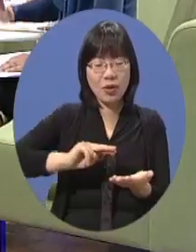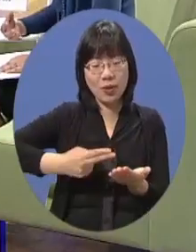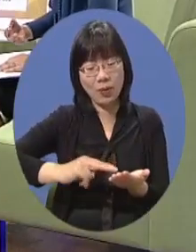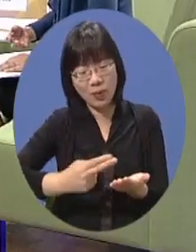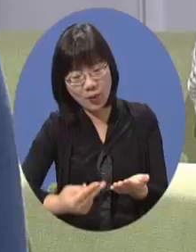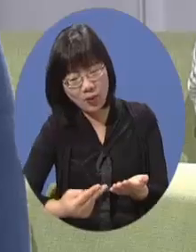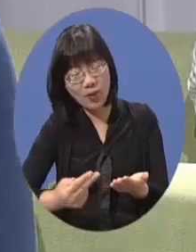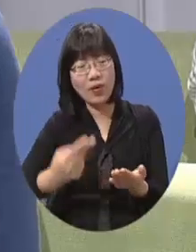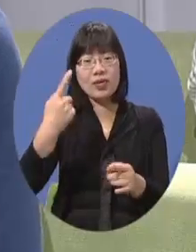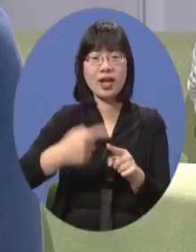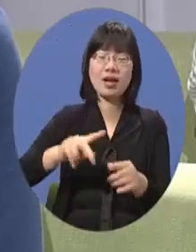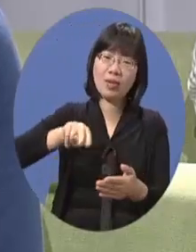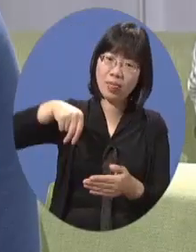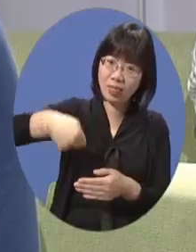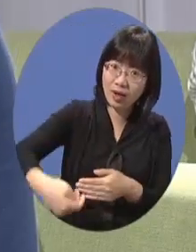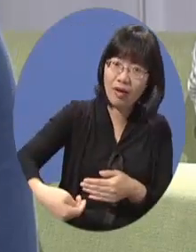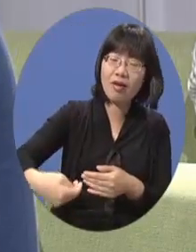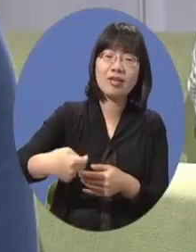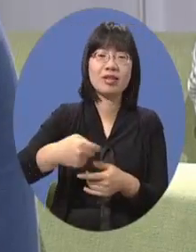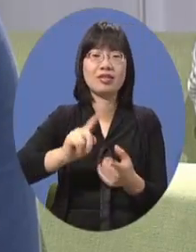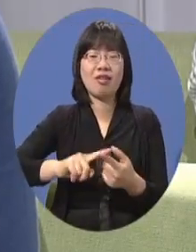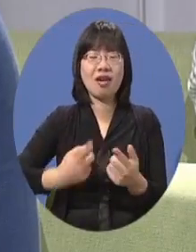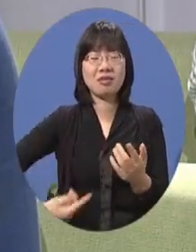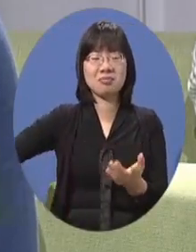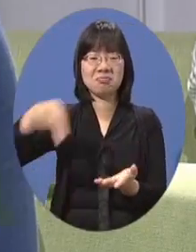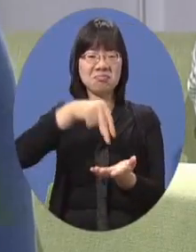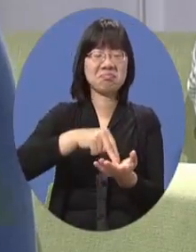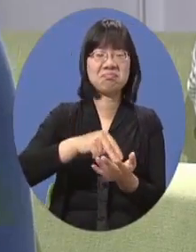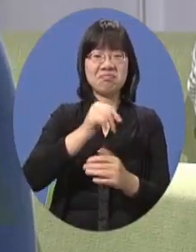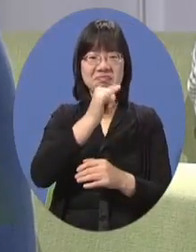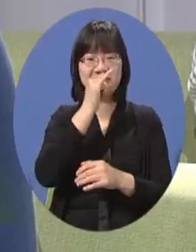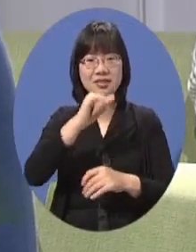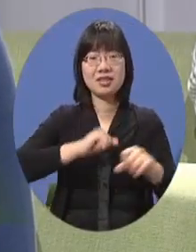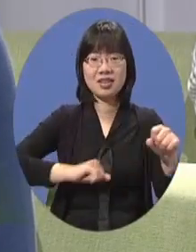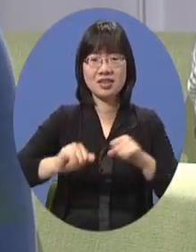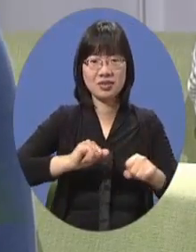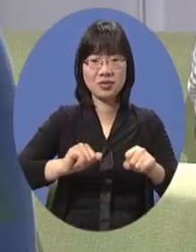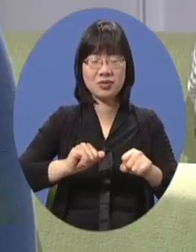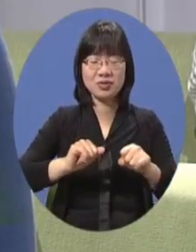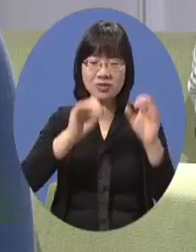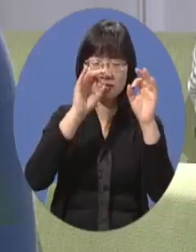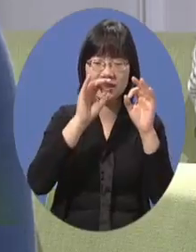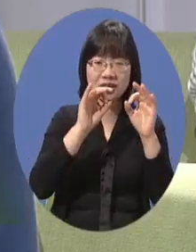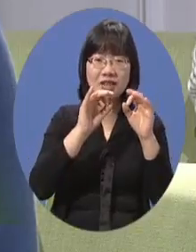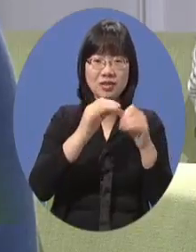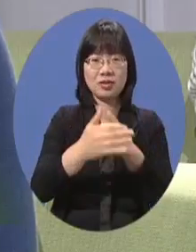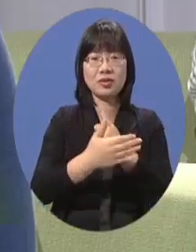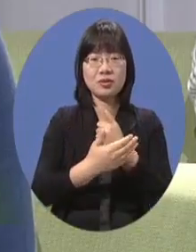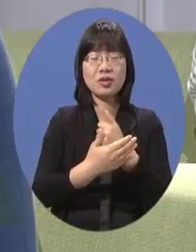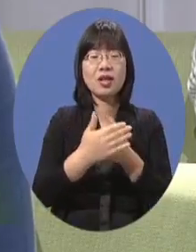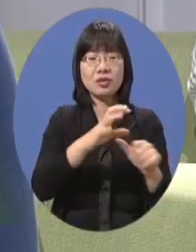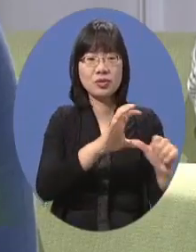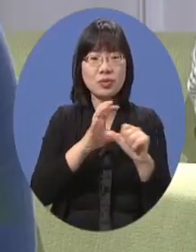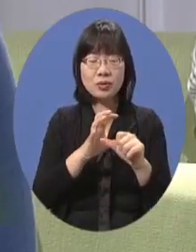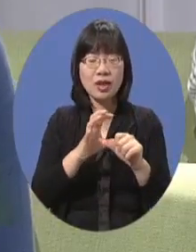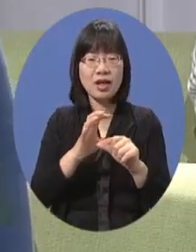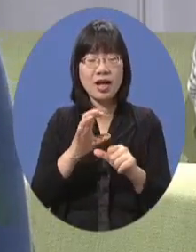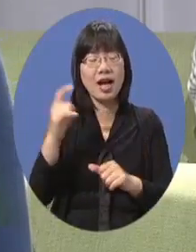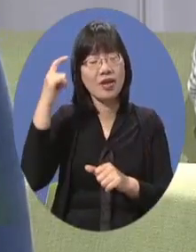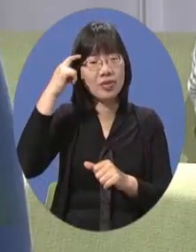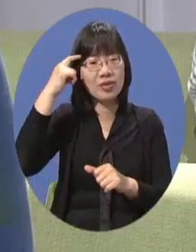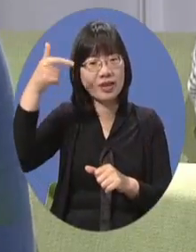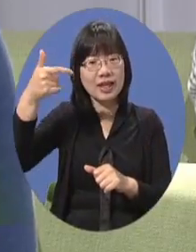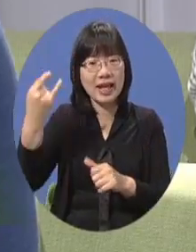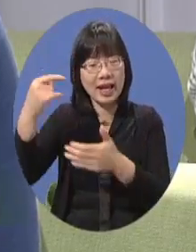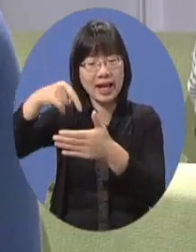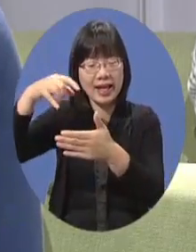그러다가 넘어지고 그러면은 스스로가 일어나고 이제 그런 활동들을 통해서 뇌가 신경망이 하나하나씩 활성화돼가는